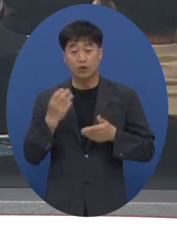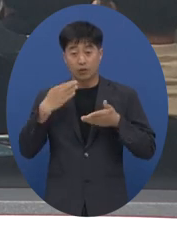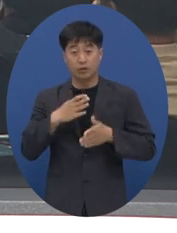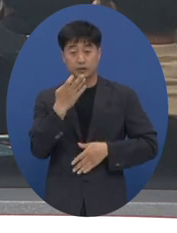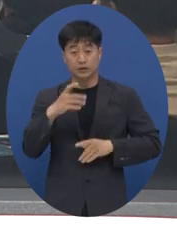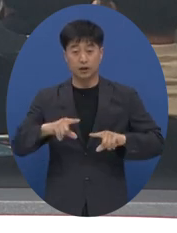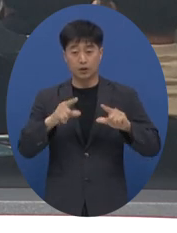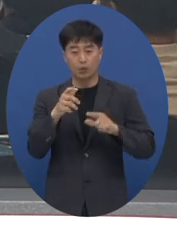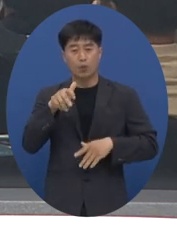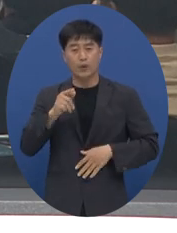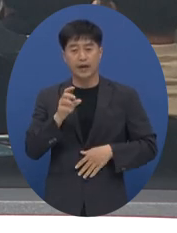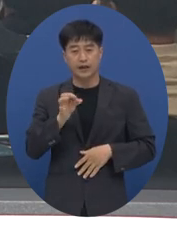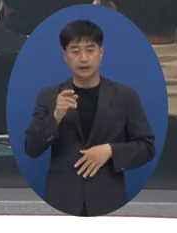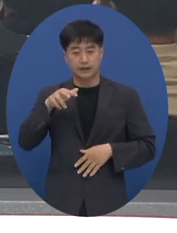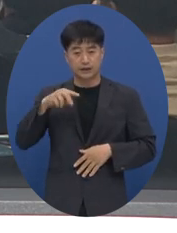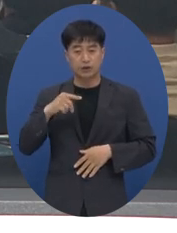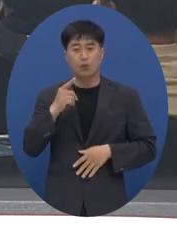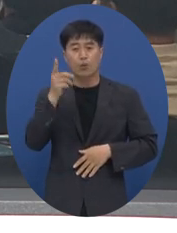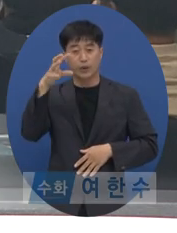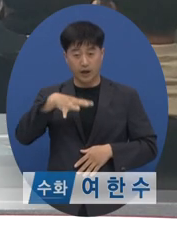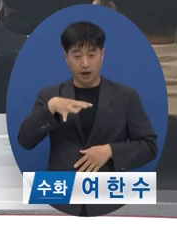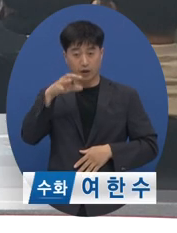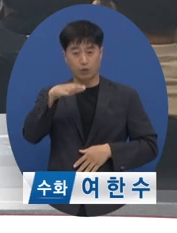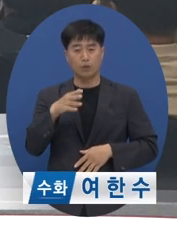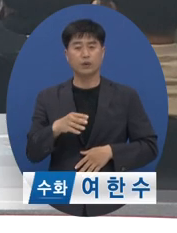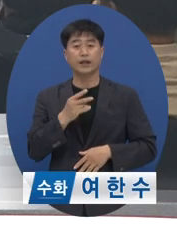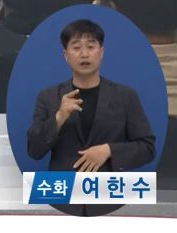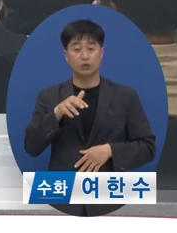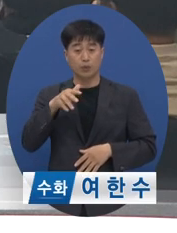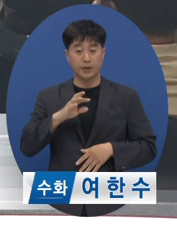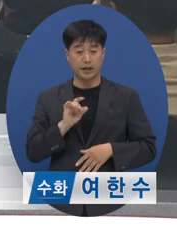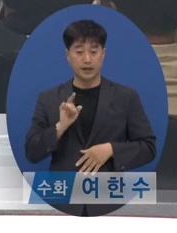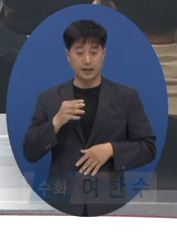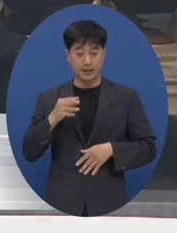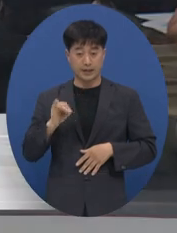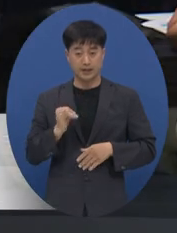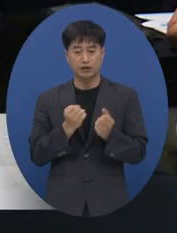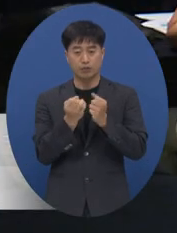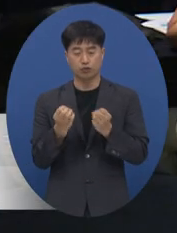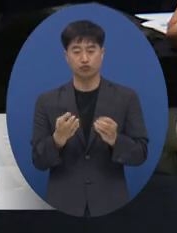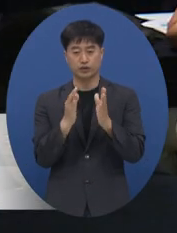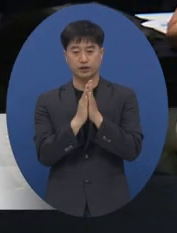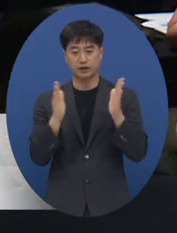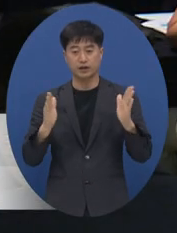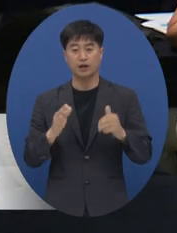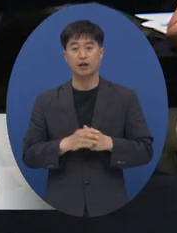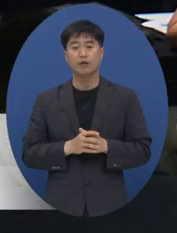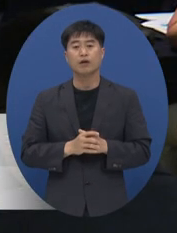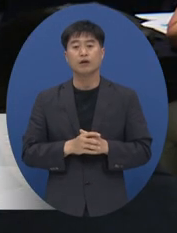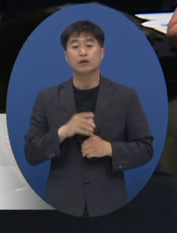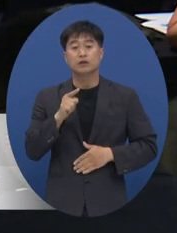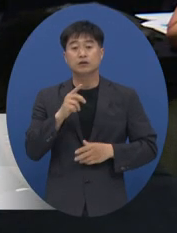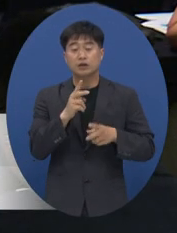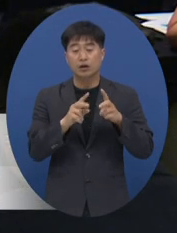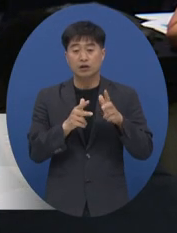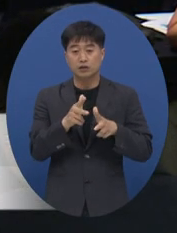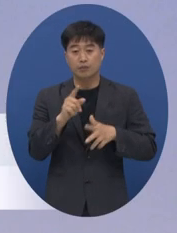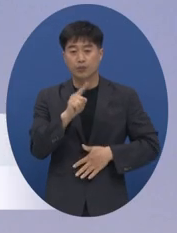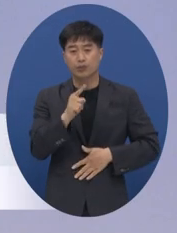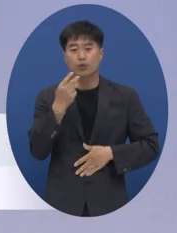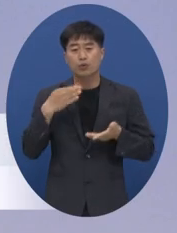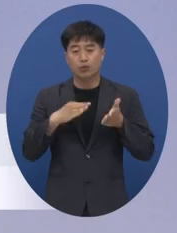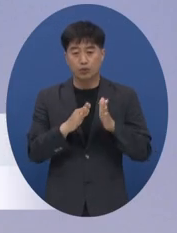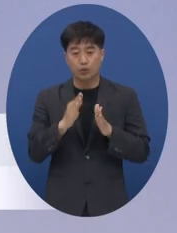경기도가 14에 코엑스에서 고향에 싼 테크노벨리 사업 설명회를 개최했습니다 고양이 싼 테크노벨리 소송 사업은 경기도와